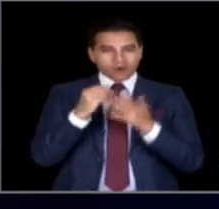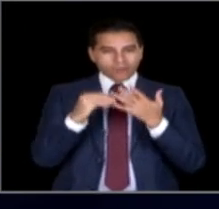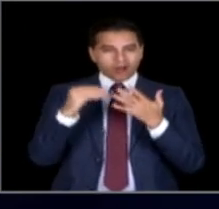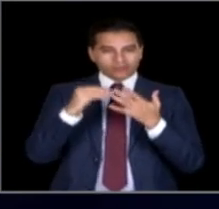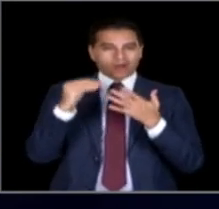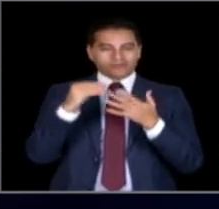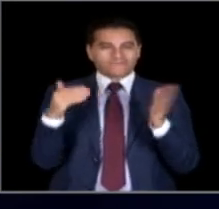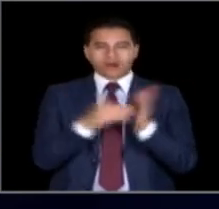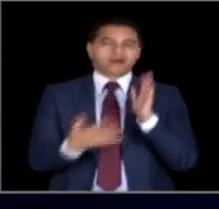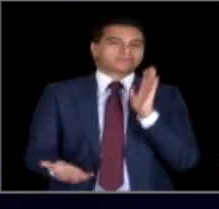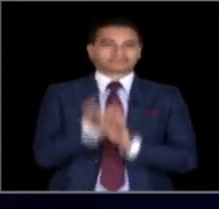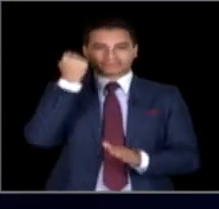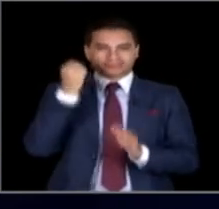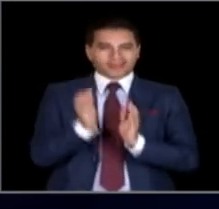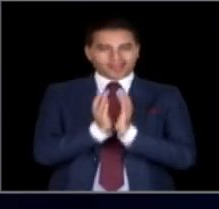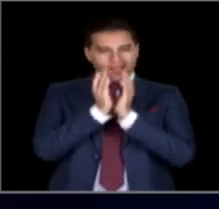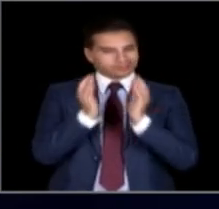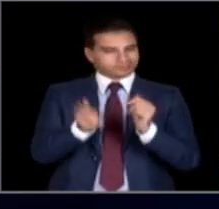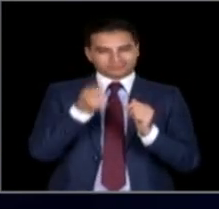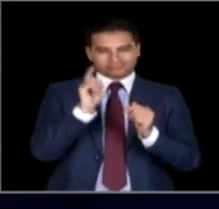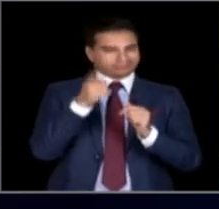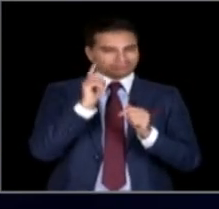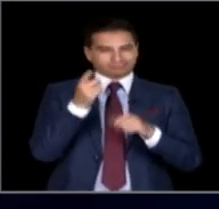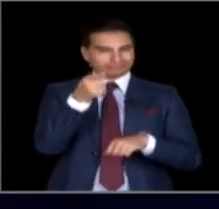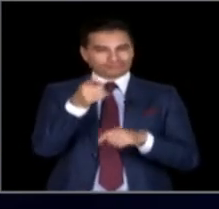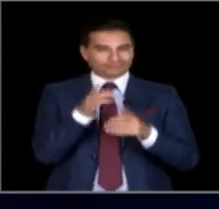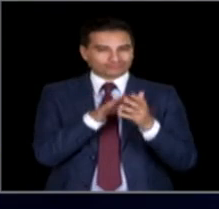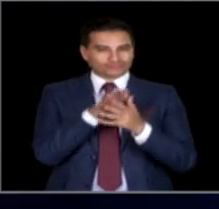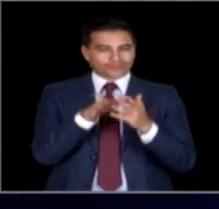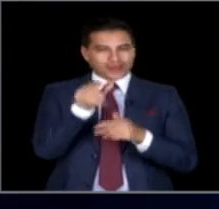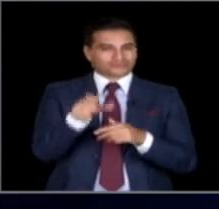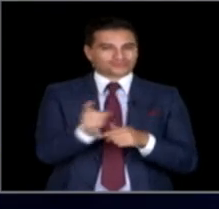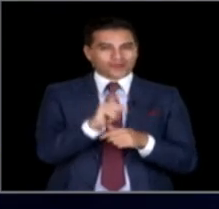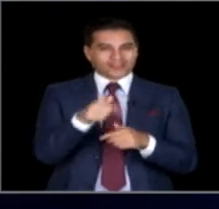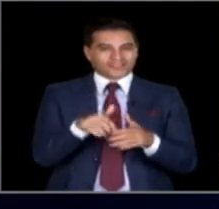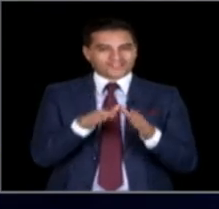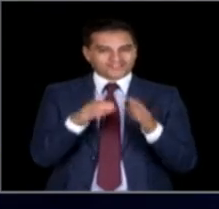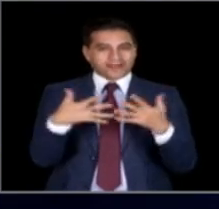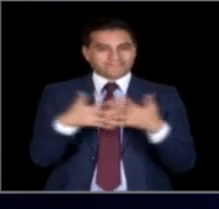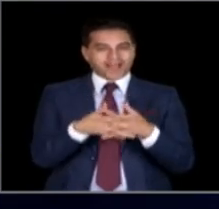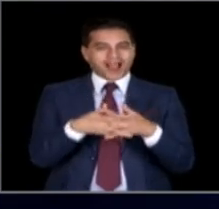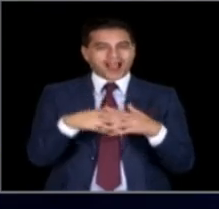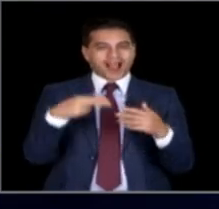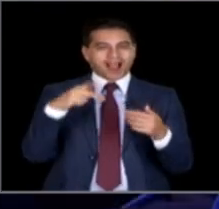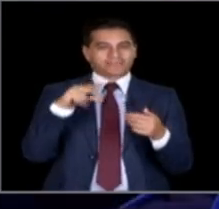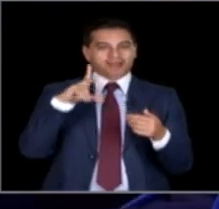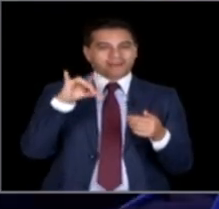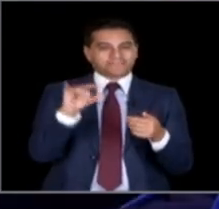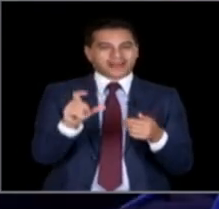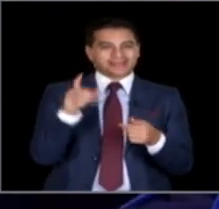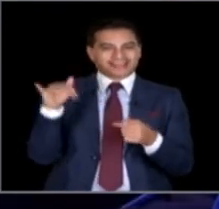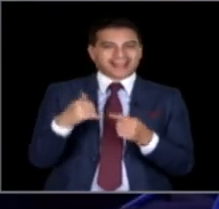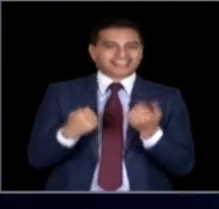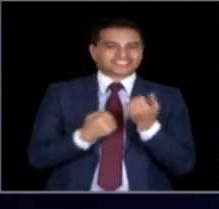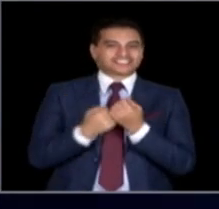تتسحبوا لغايه ما خطفتوا الكاس. بالظبط. لا ومش جايه لوحدك، كمان معاك عبد الرحمن. كمان عبد الرحمن